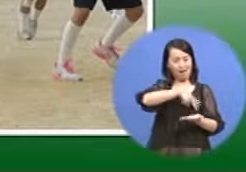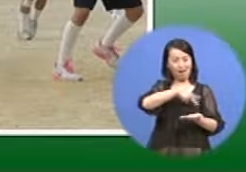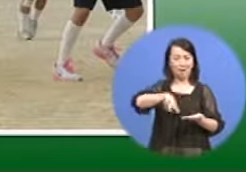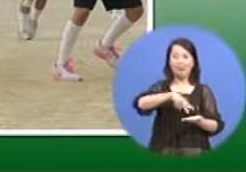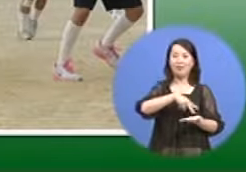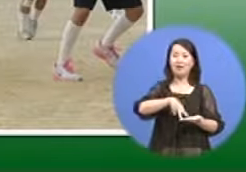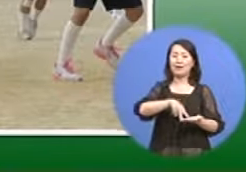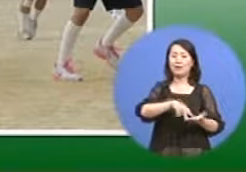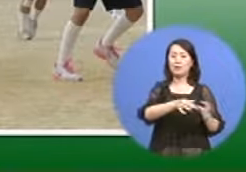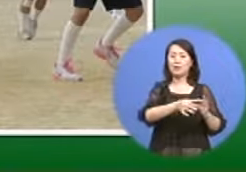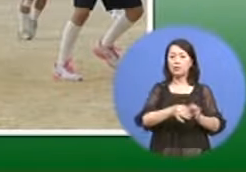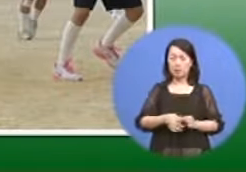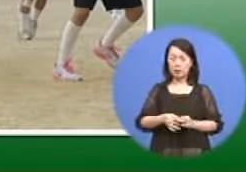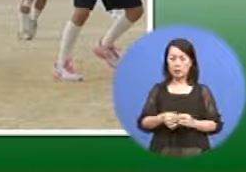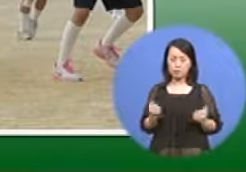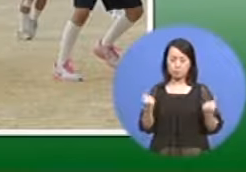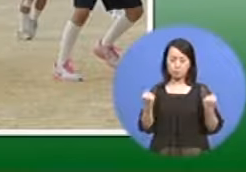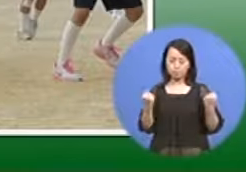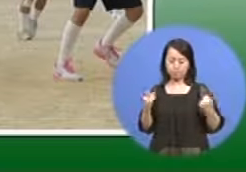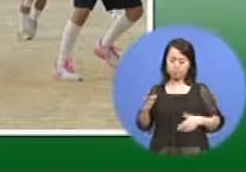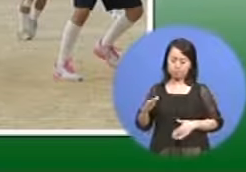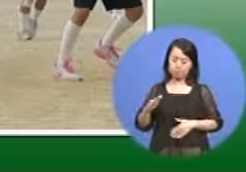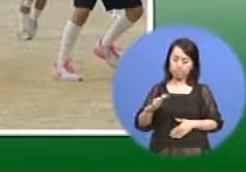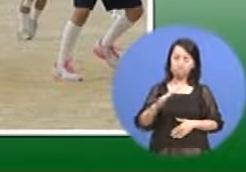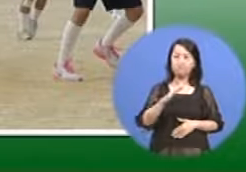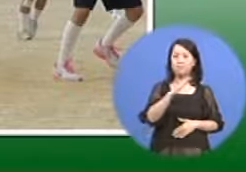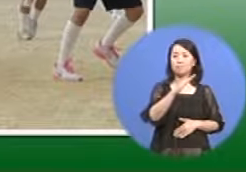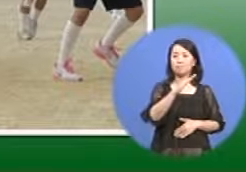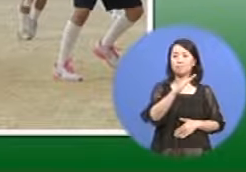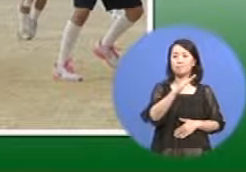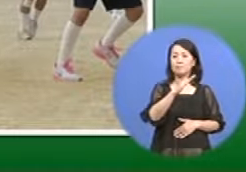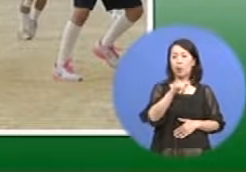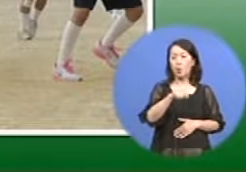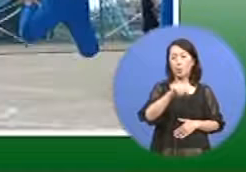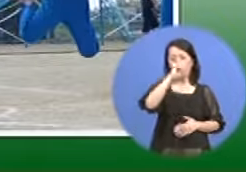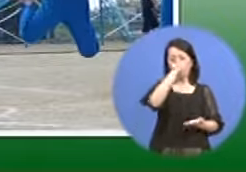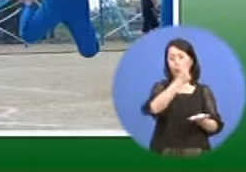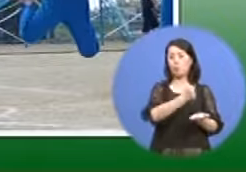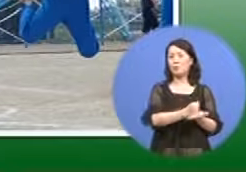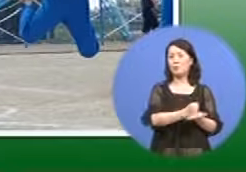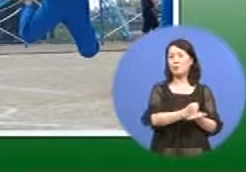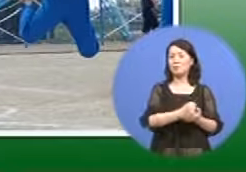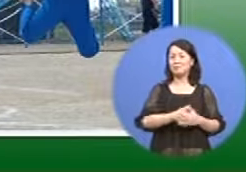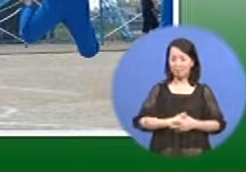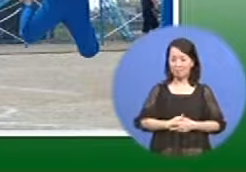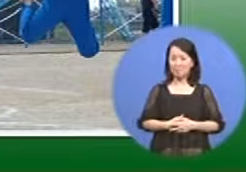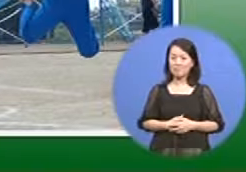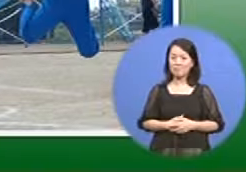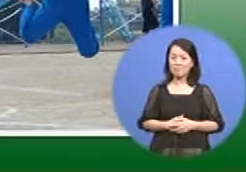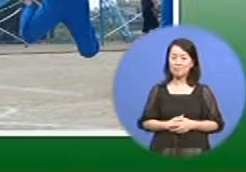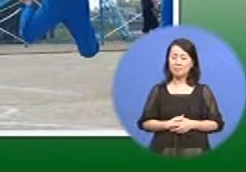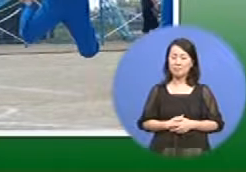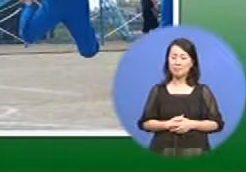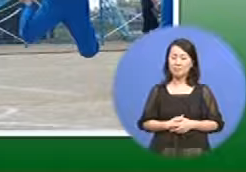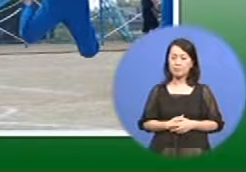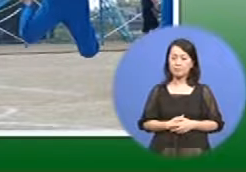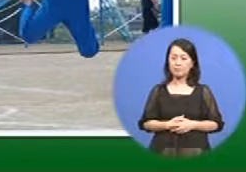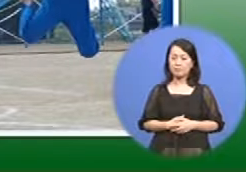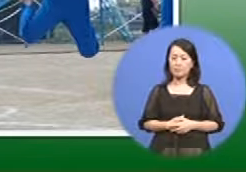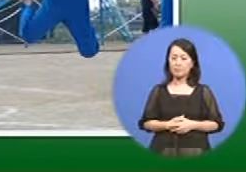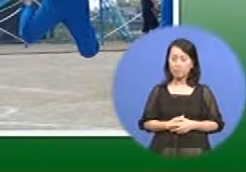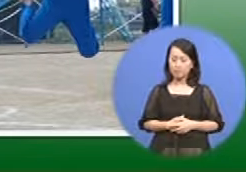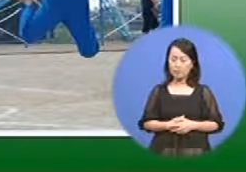動かすことによって体力の向上を図ろうと、これは極めてうまくいってるんですよね。でまあその2つで、